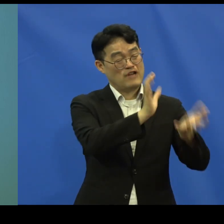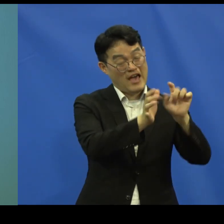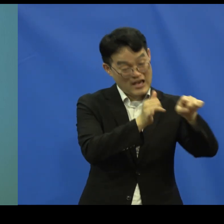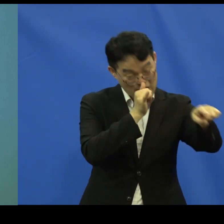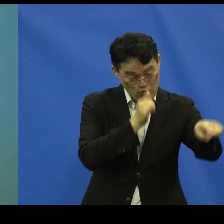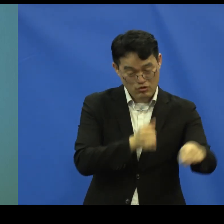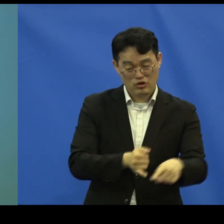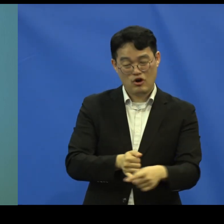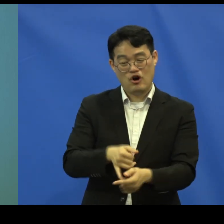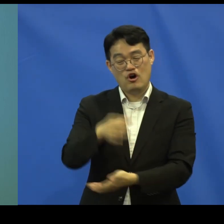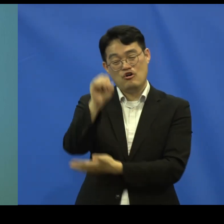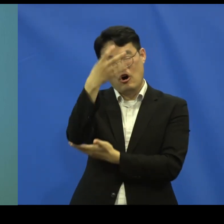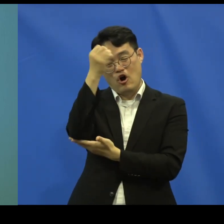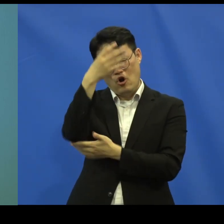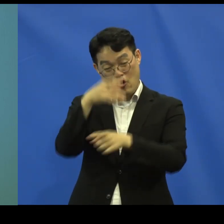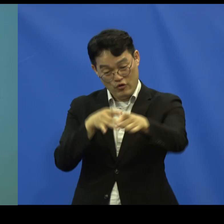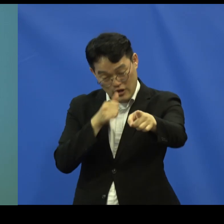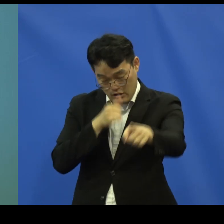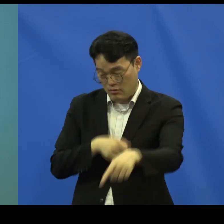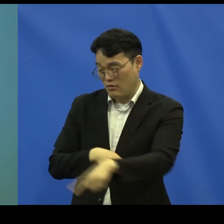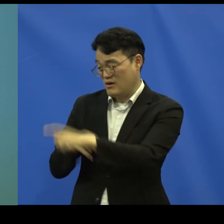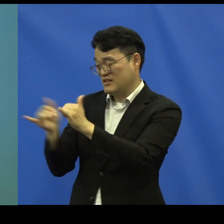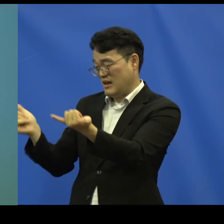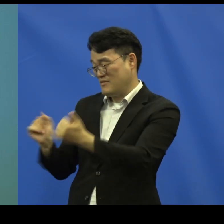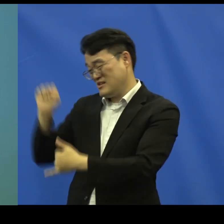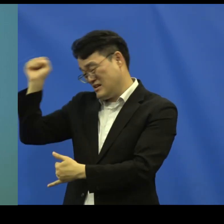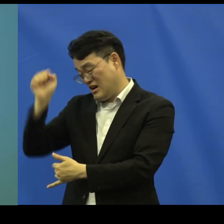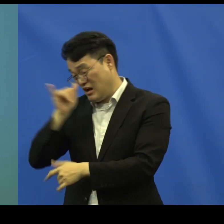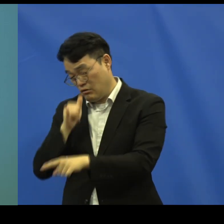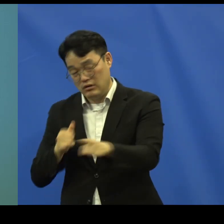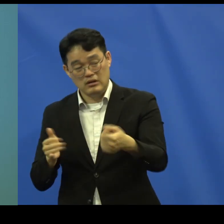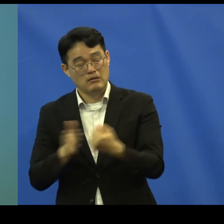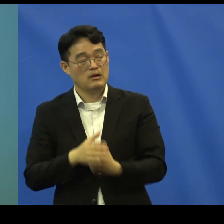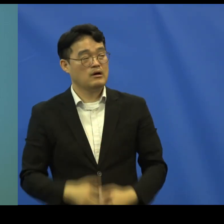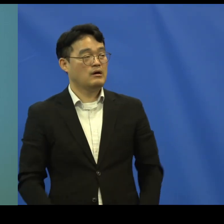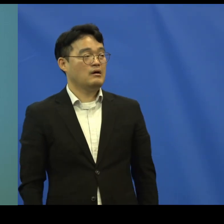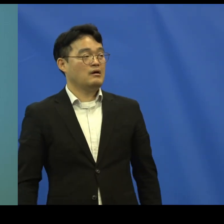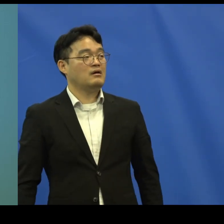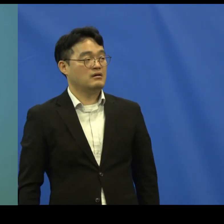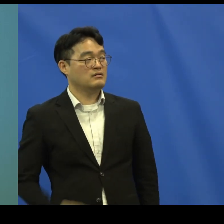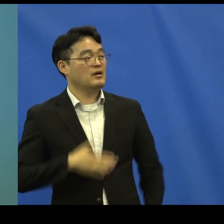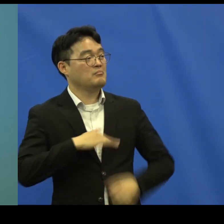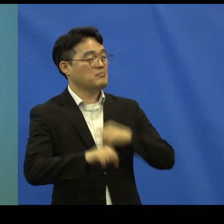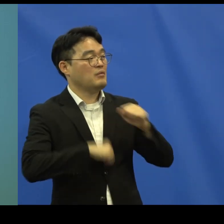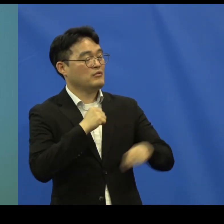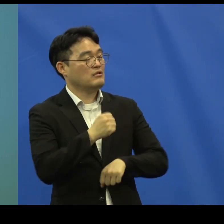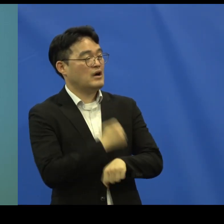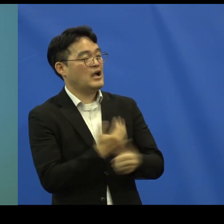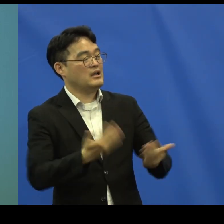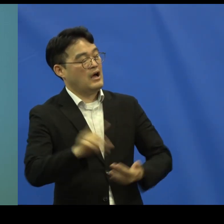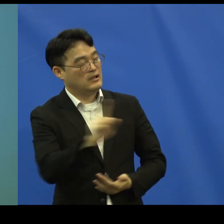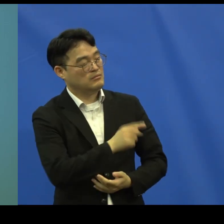있고 백성이 있고 아무것도 내 마음대로 할 수 없어요. 여러분, 하나님은